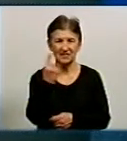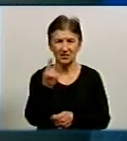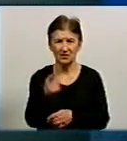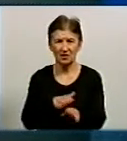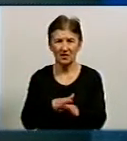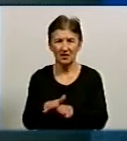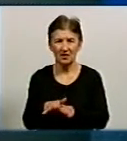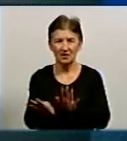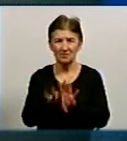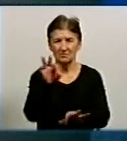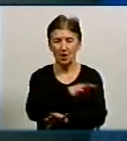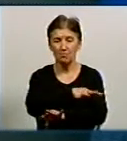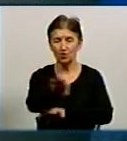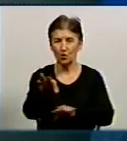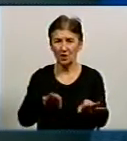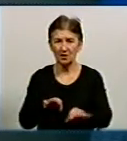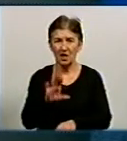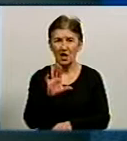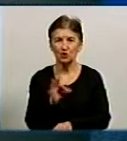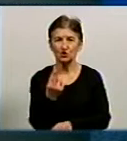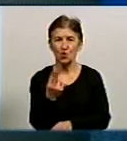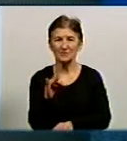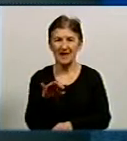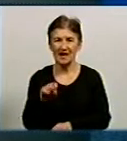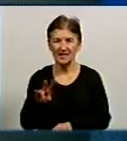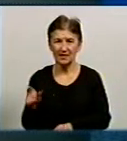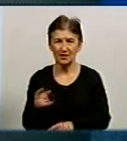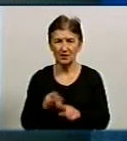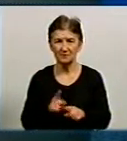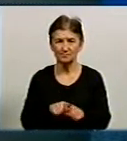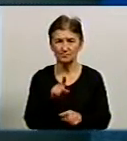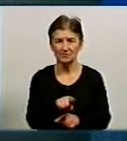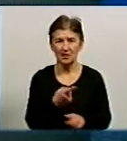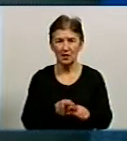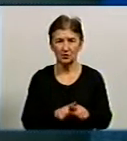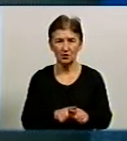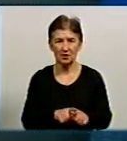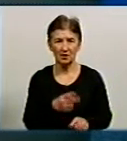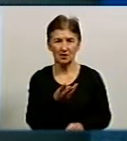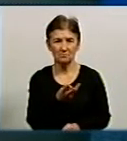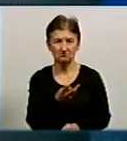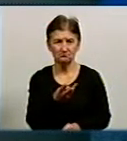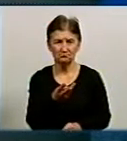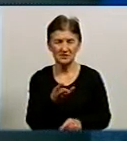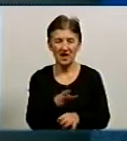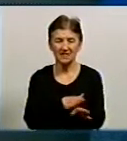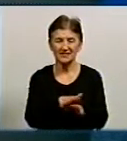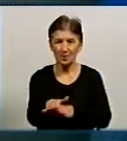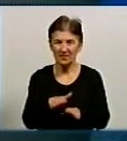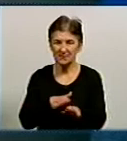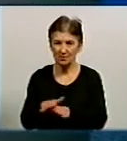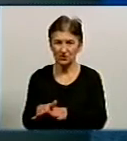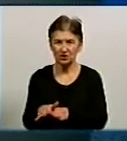нову категорію проєктів, так звані соціальні проєкти. Це проєкти, які покликані забезпечити виконання